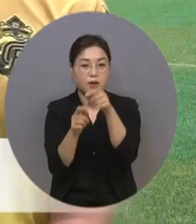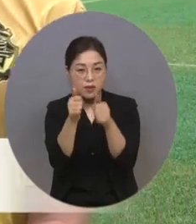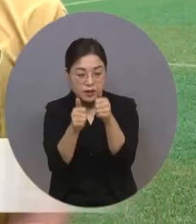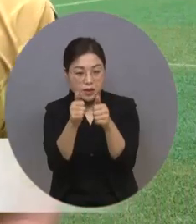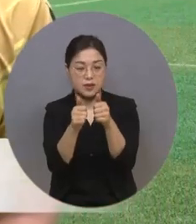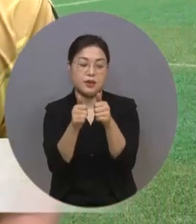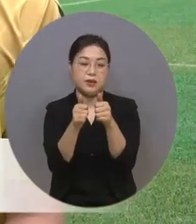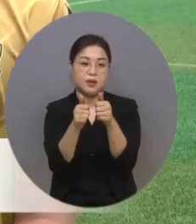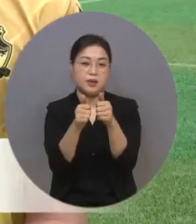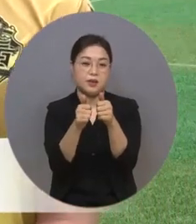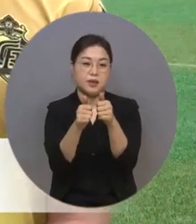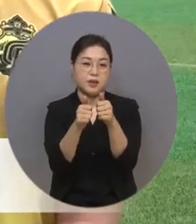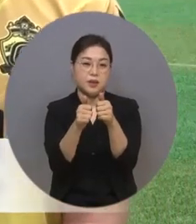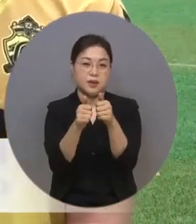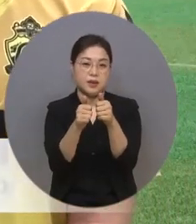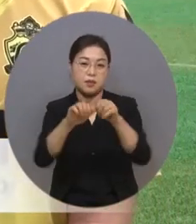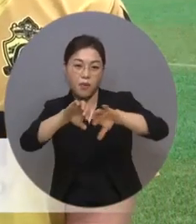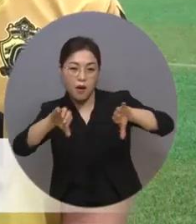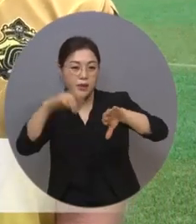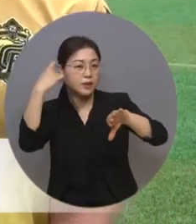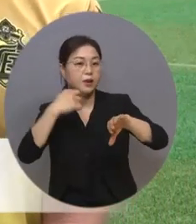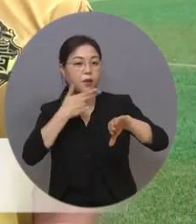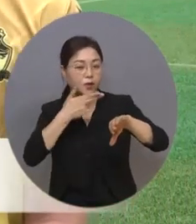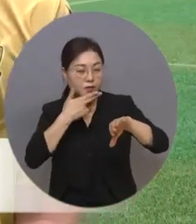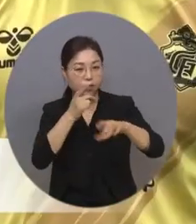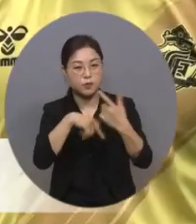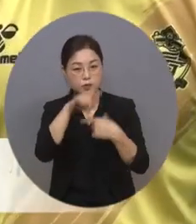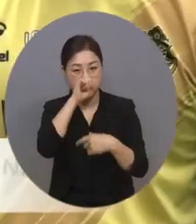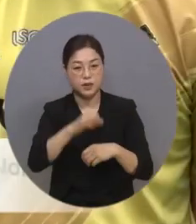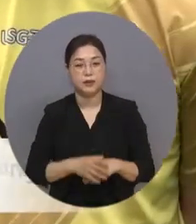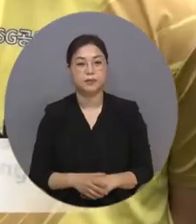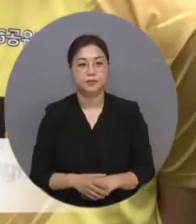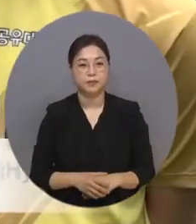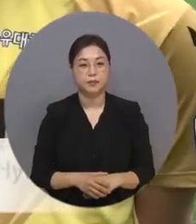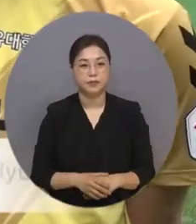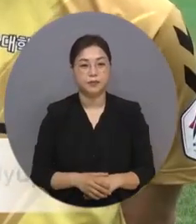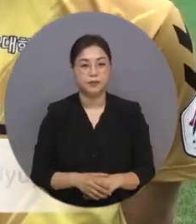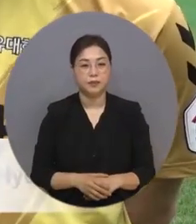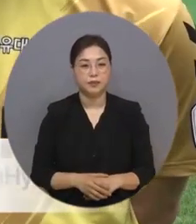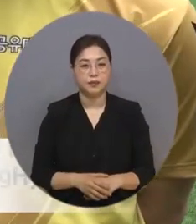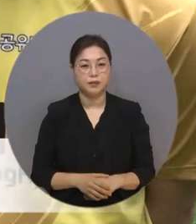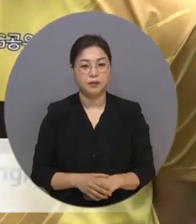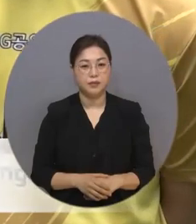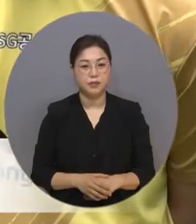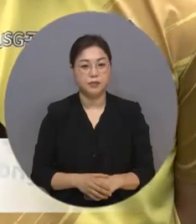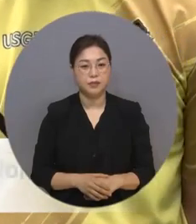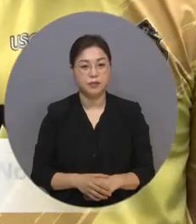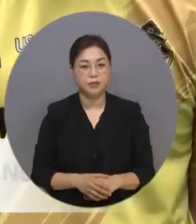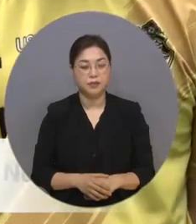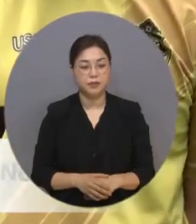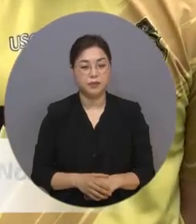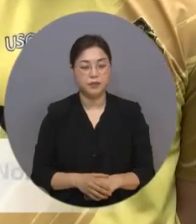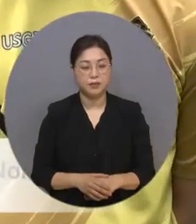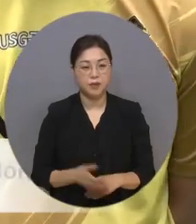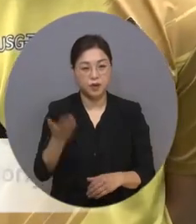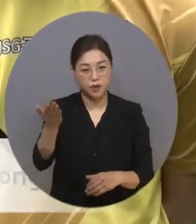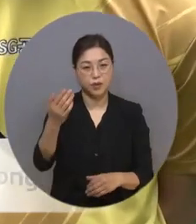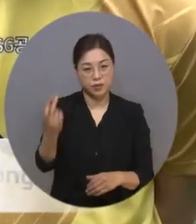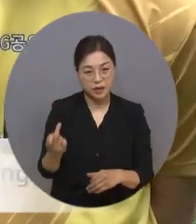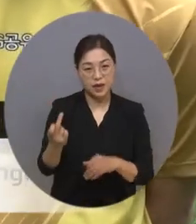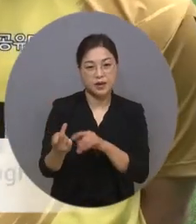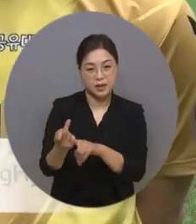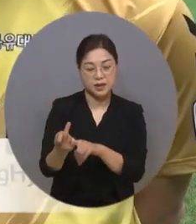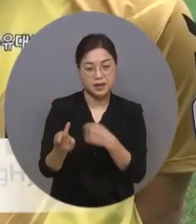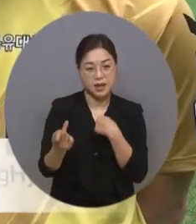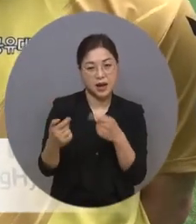느끼고 그냥 더 좋았던 것 같습니다. 일단 동생이 뒤에서 잘 받쳐줘가지고 같이 이제